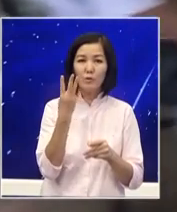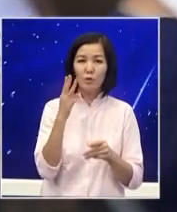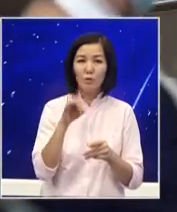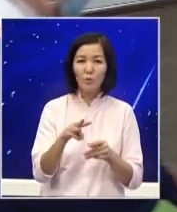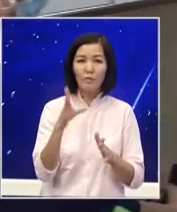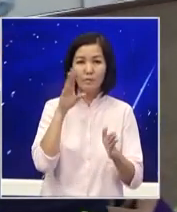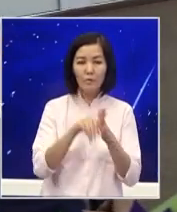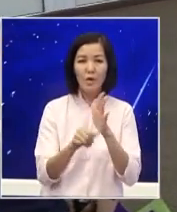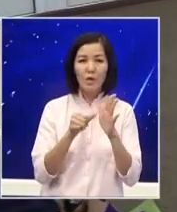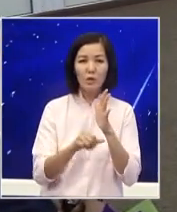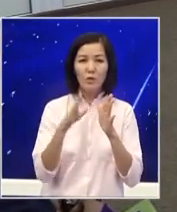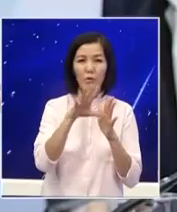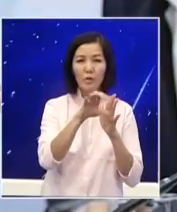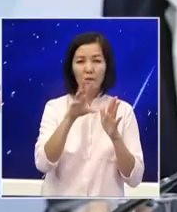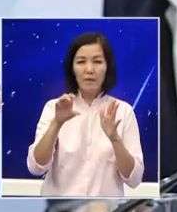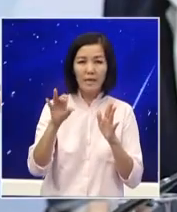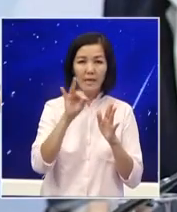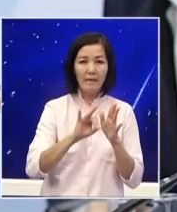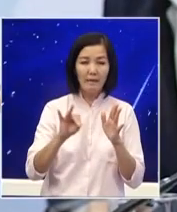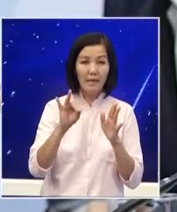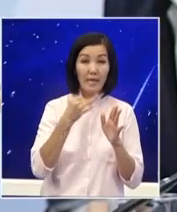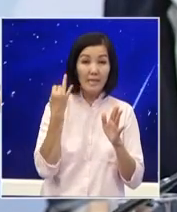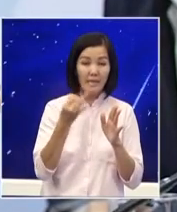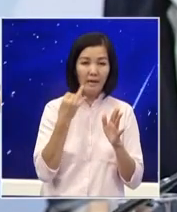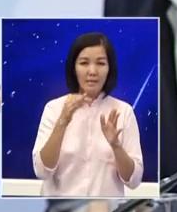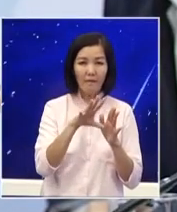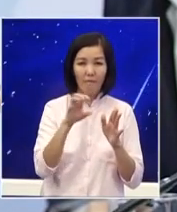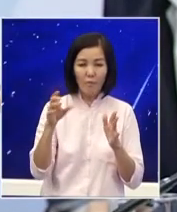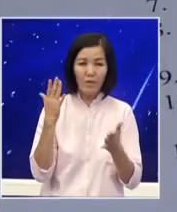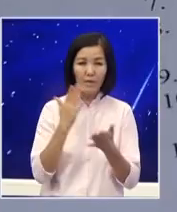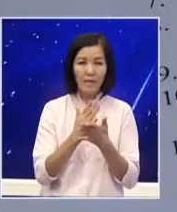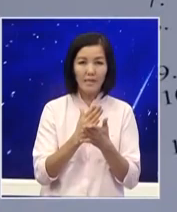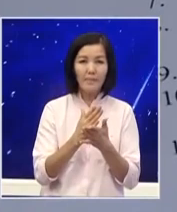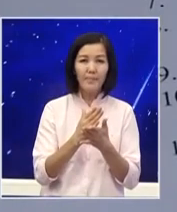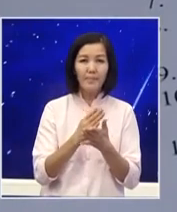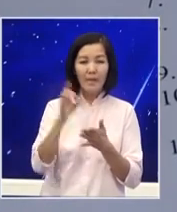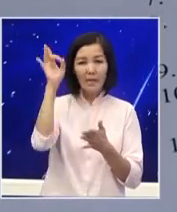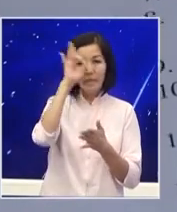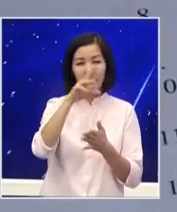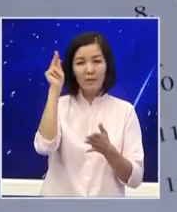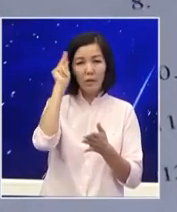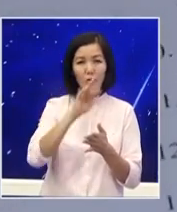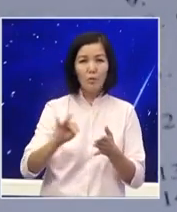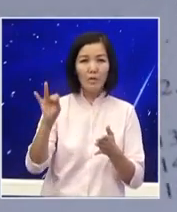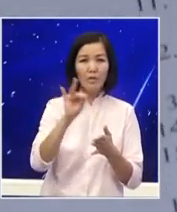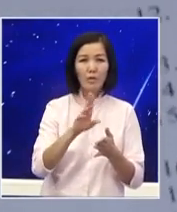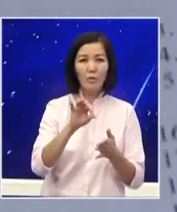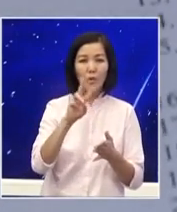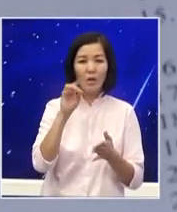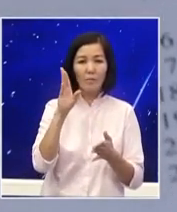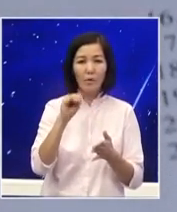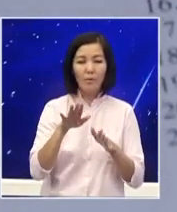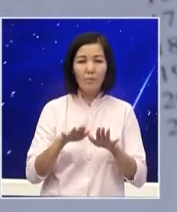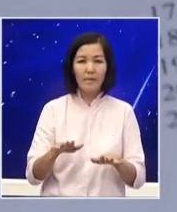порядка 650 интересных фото фактов над созданием сборника работали известные ученые историки и сена и турган баулы и